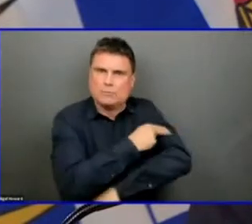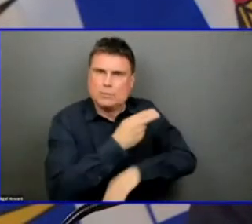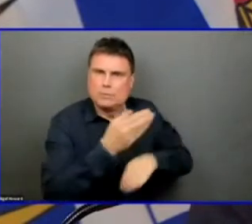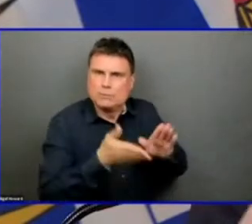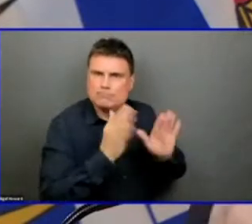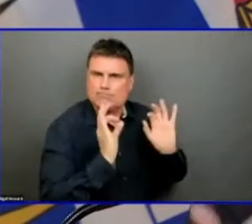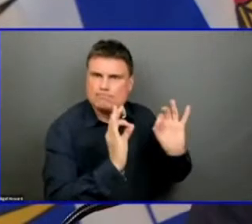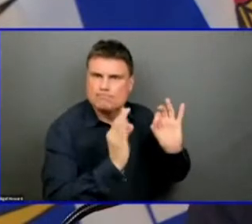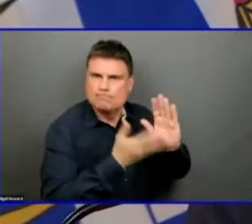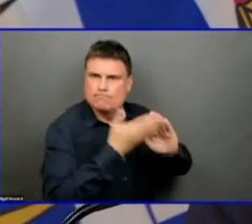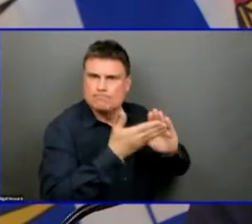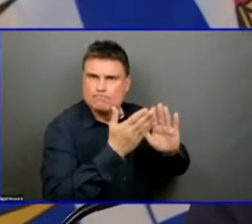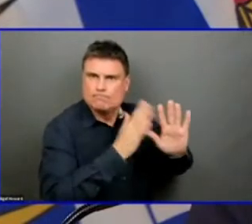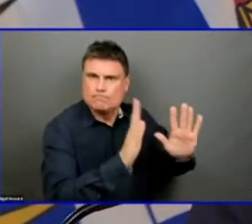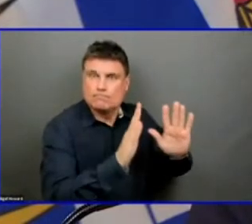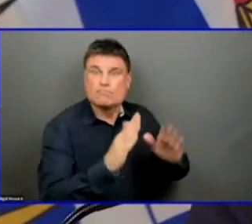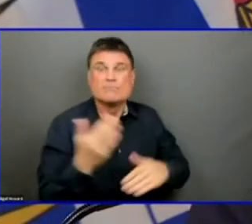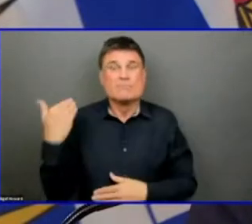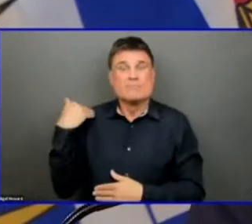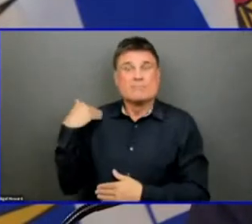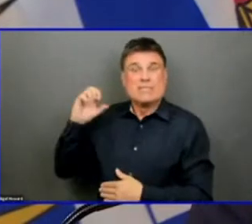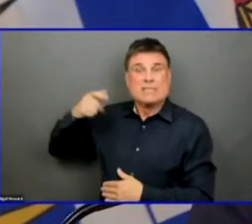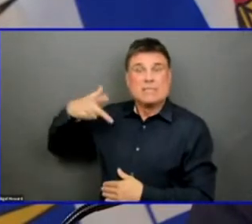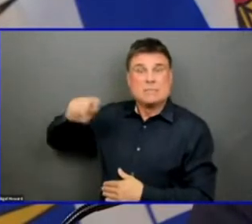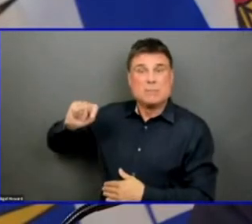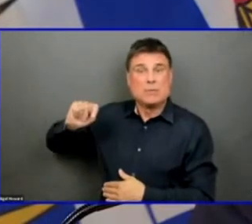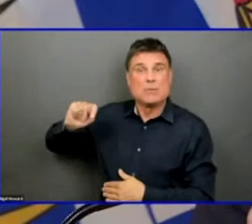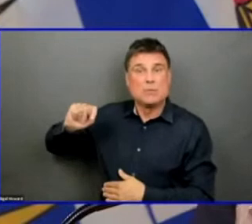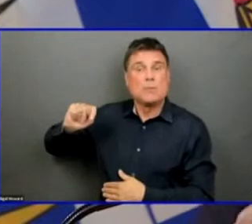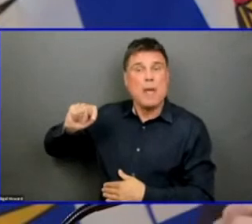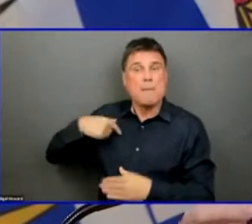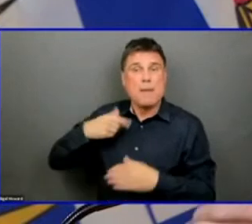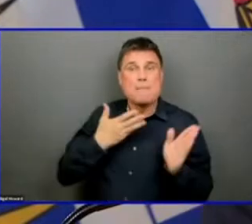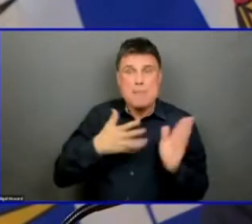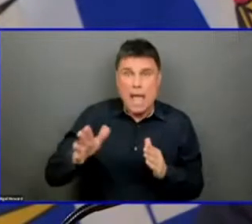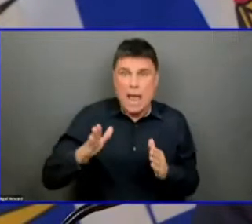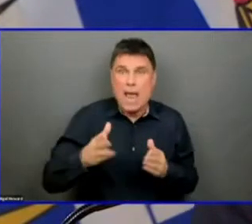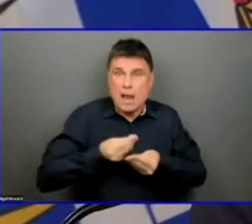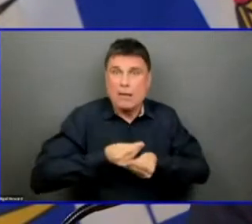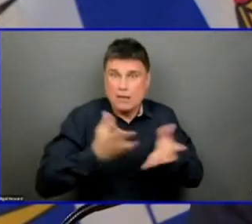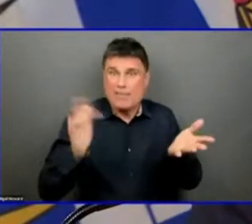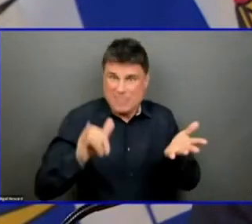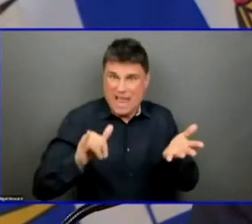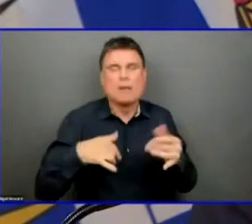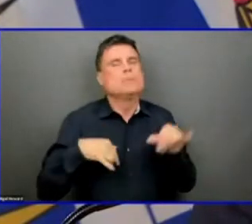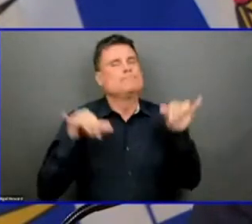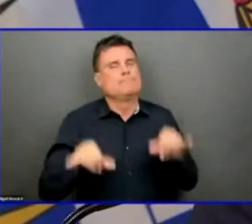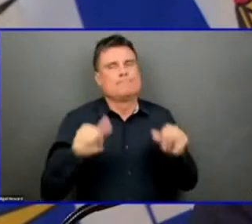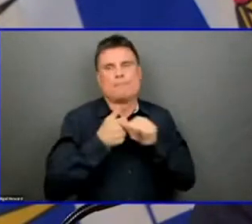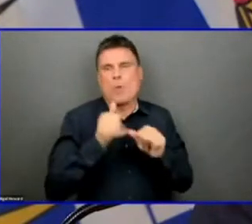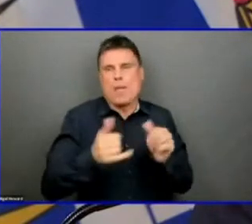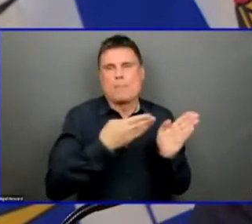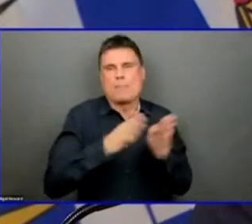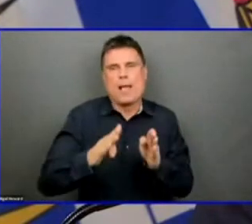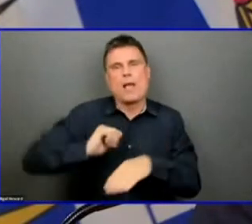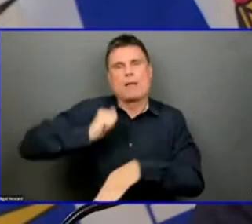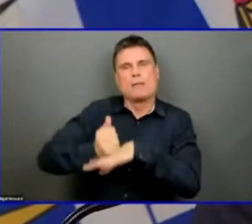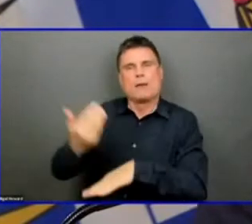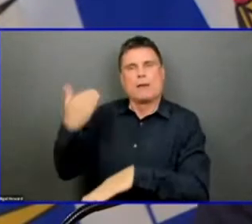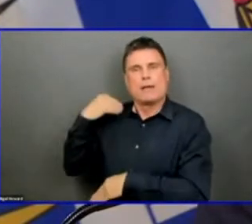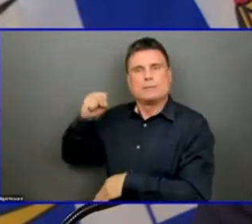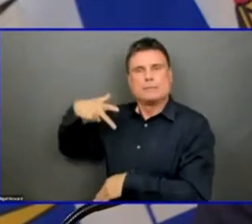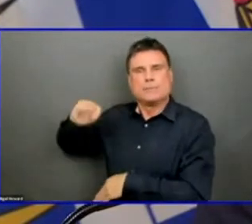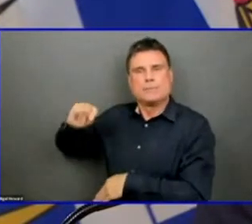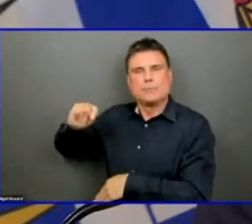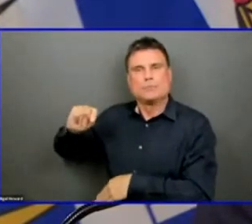的去灭火啊。 Monitoring them regularly. We have the metrics that we are using. 我们也有自己的观测检